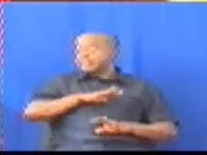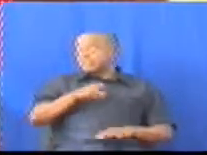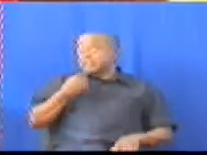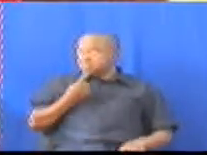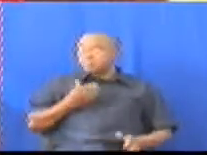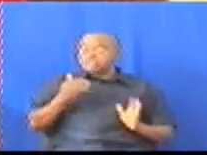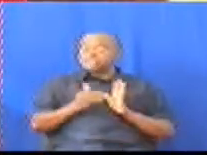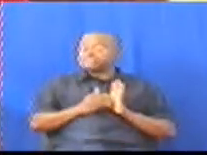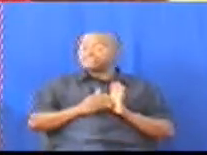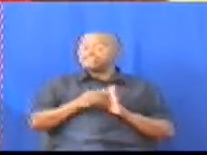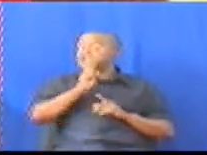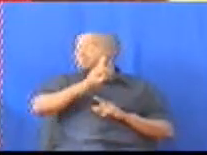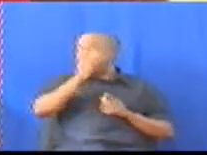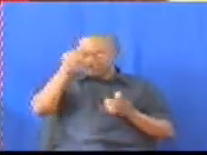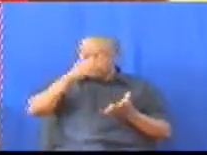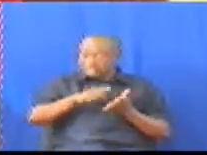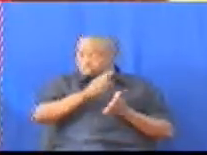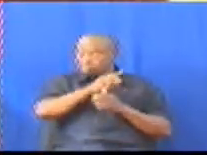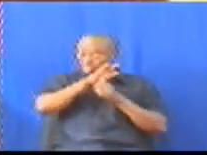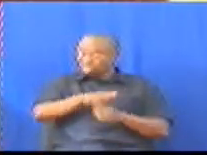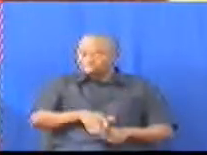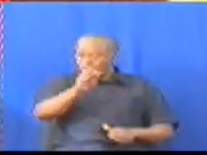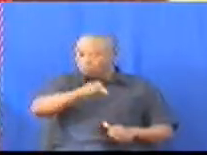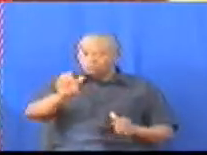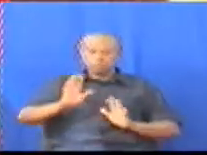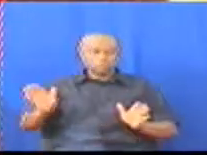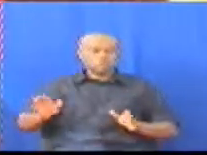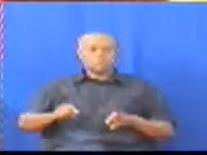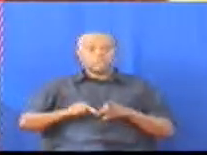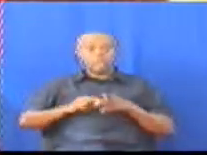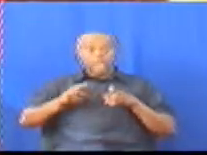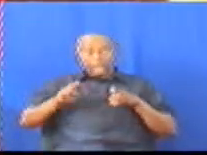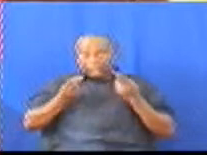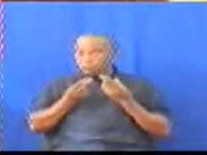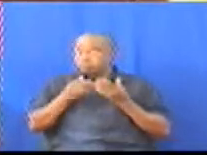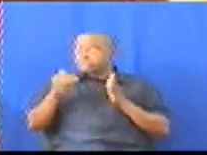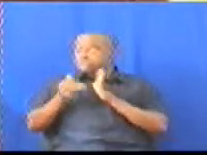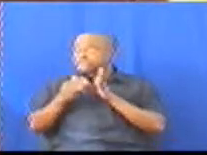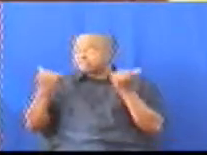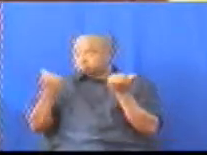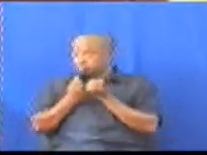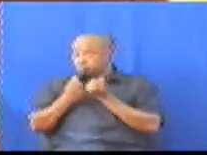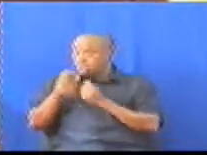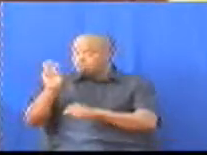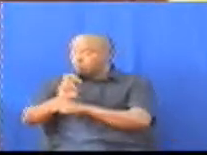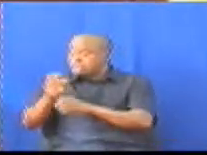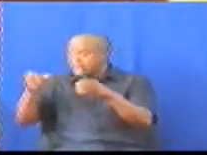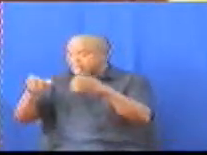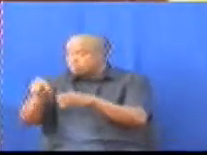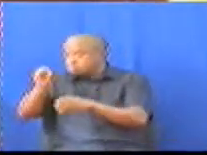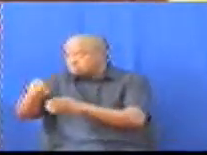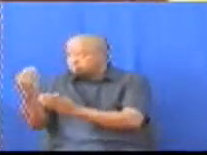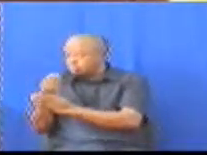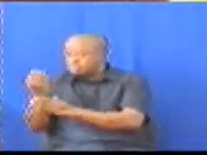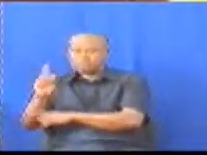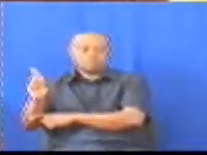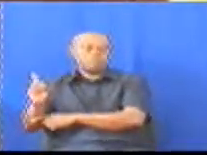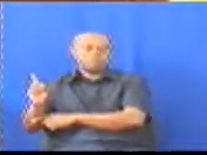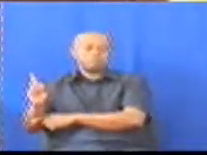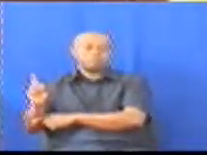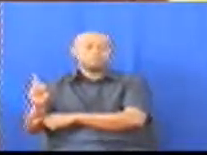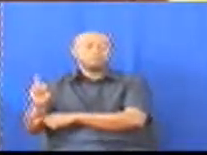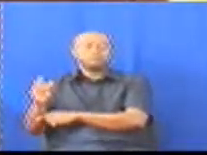hazipo kwa ajili ya kuwakandamiza wananchi, na sheria hazitungwi kulinda kikundi fulani cha watu wachache. Sheria